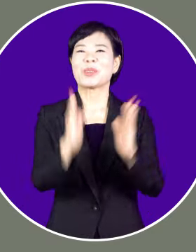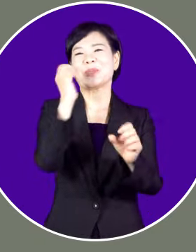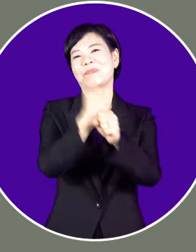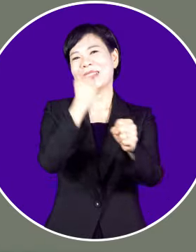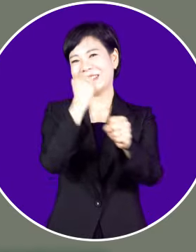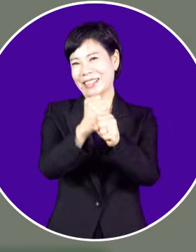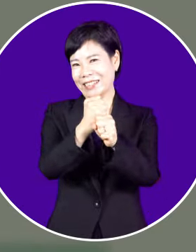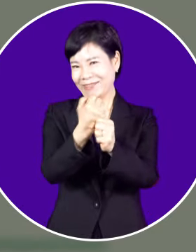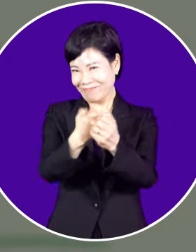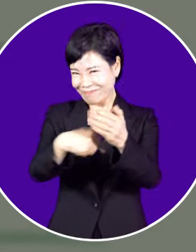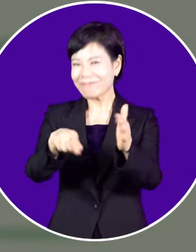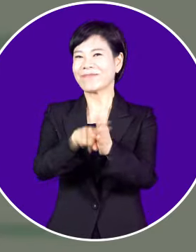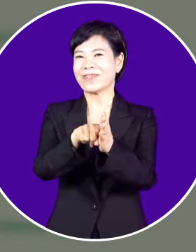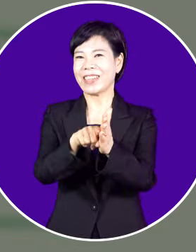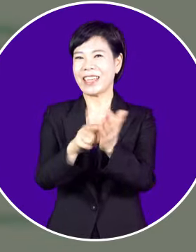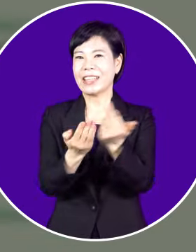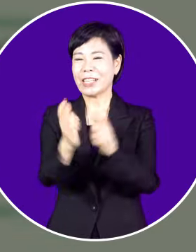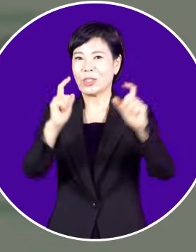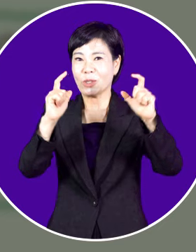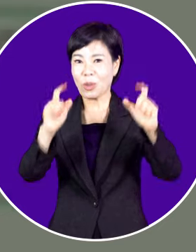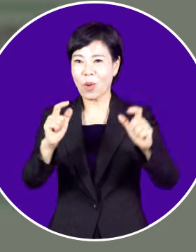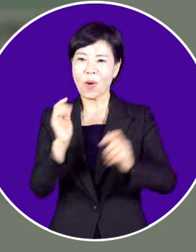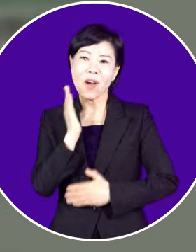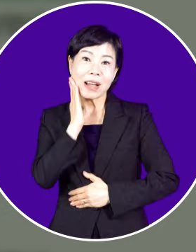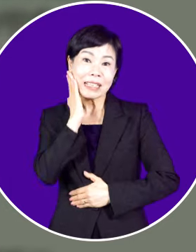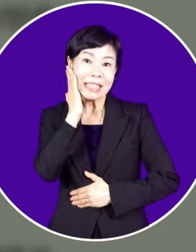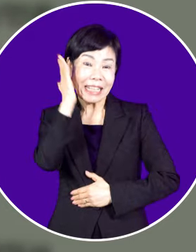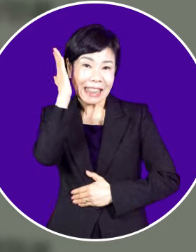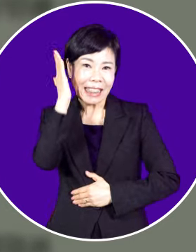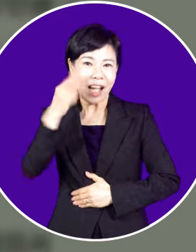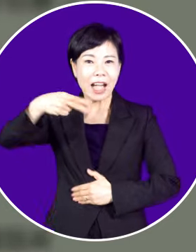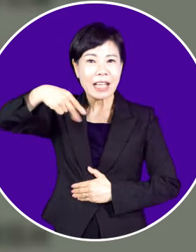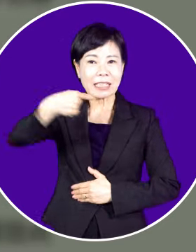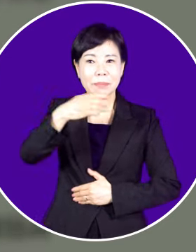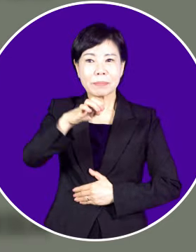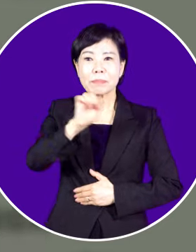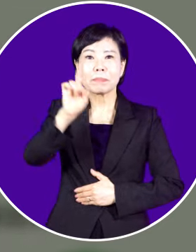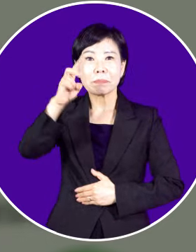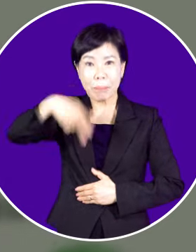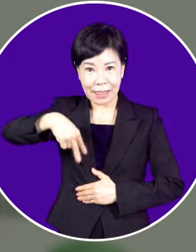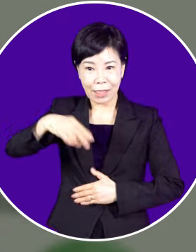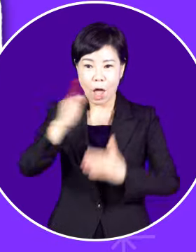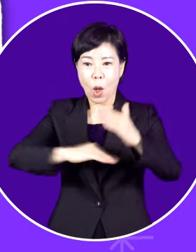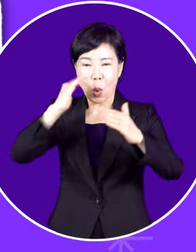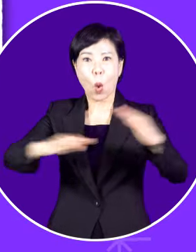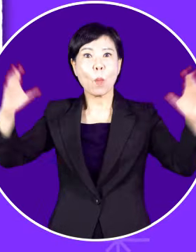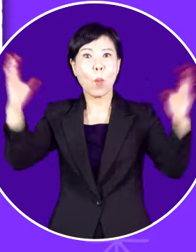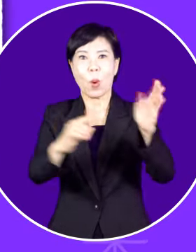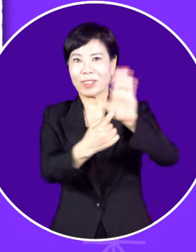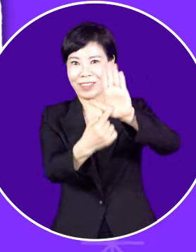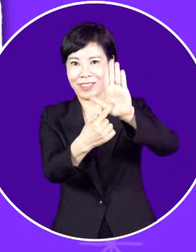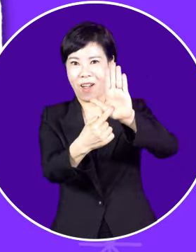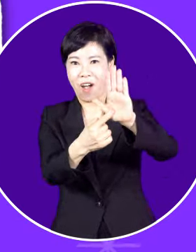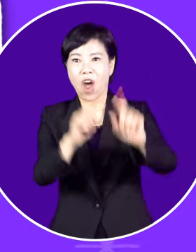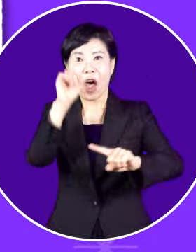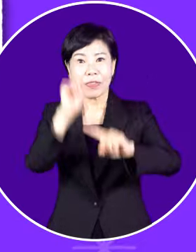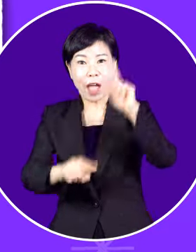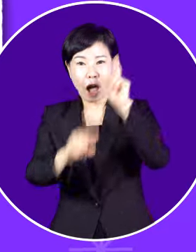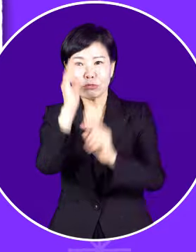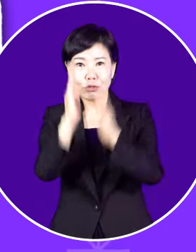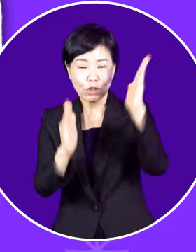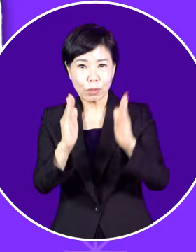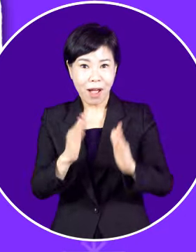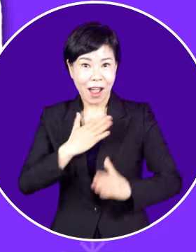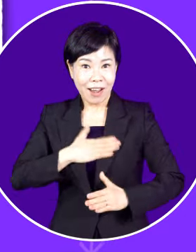제주 숲 만들기 활성화를 위해 제주 그린스팟 흔디해요 공모전이 열렸다고 하는데요. 식물 집사분들 그리고